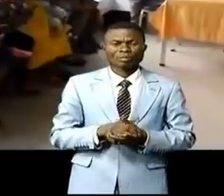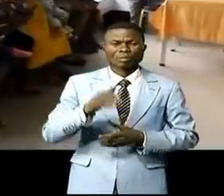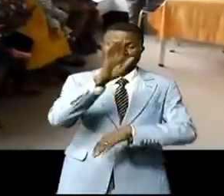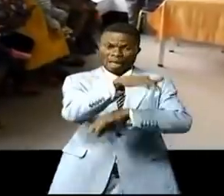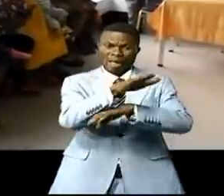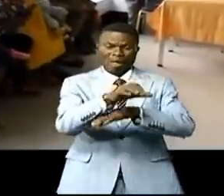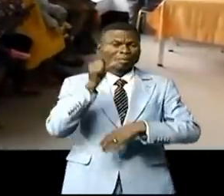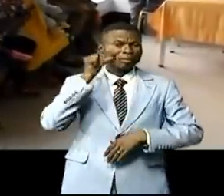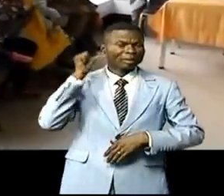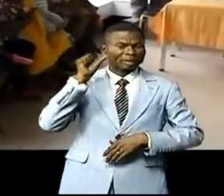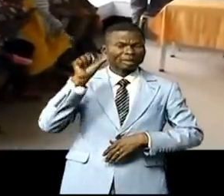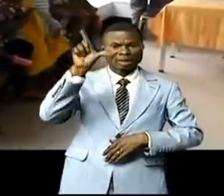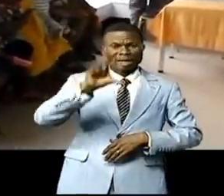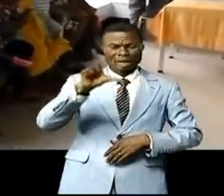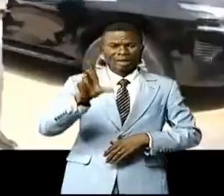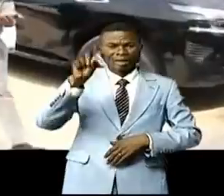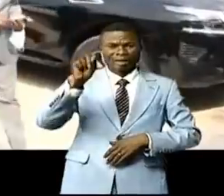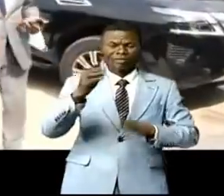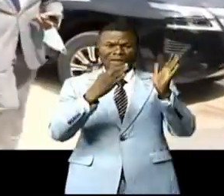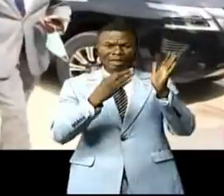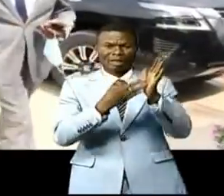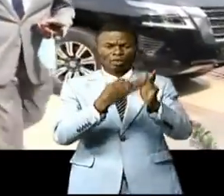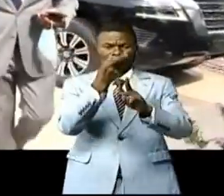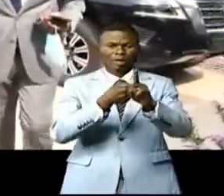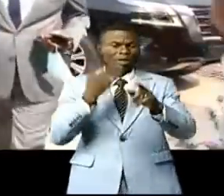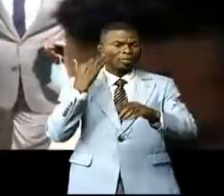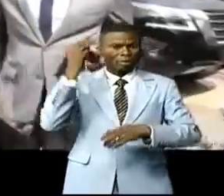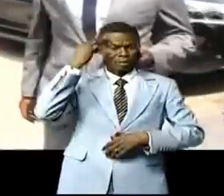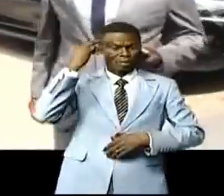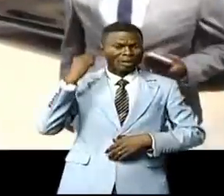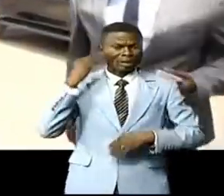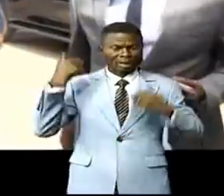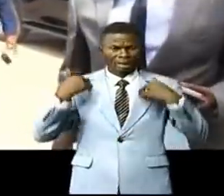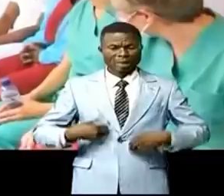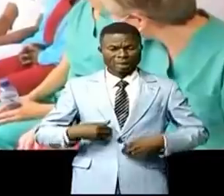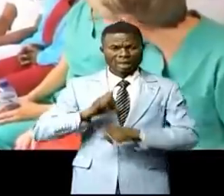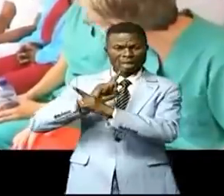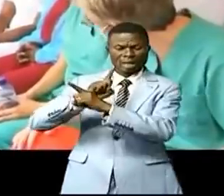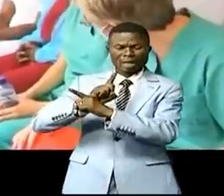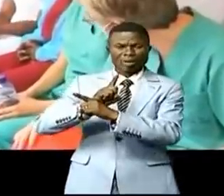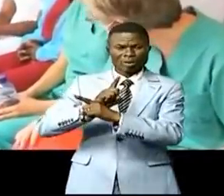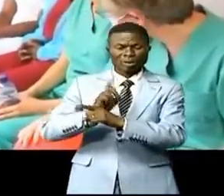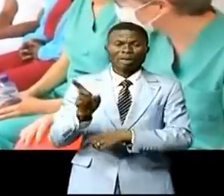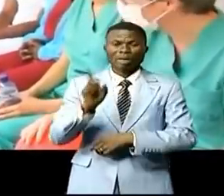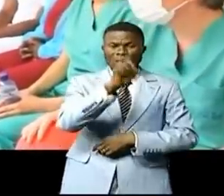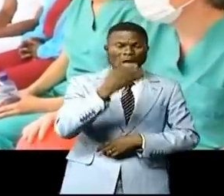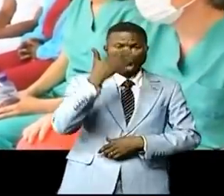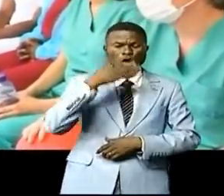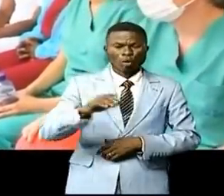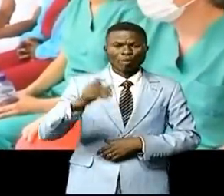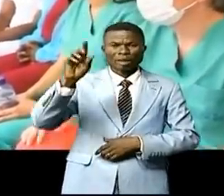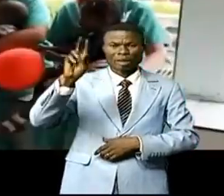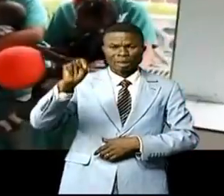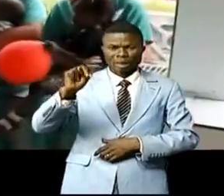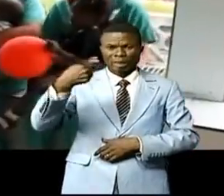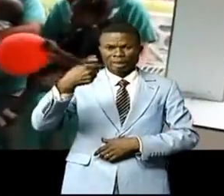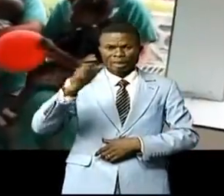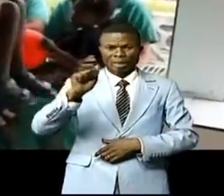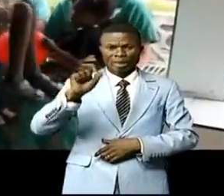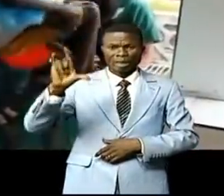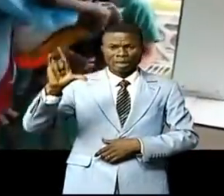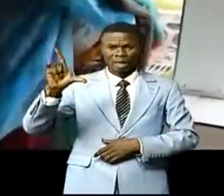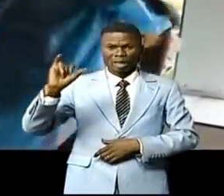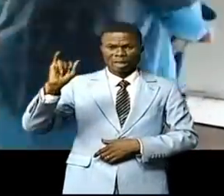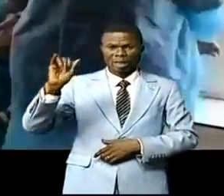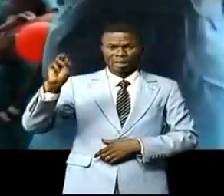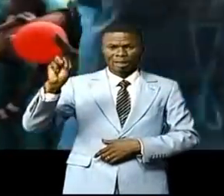ce lundi 28 mars 2022 que le ministre de la Santé publique, Hygiène et Prévention s'est rendu à la clinique Ngalima pour se faire une idée sur